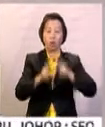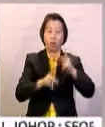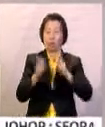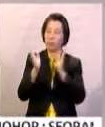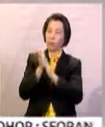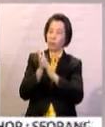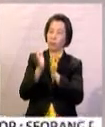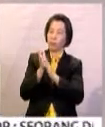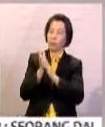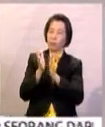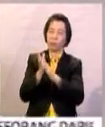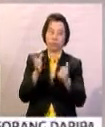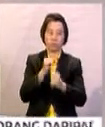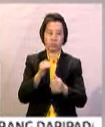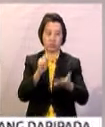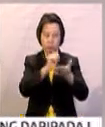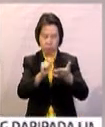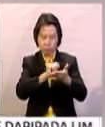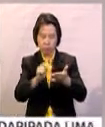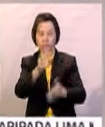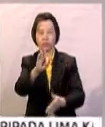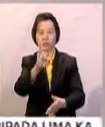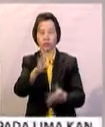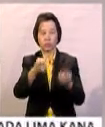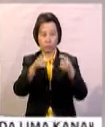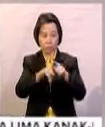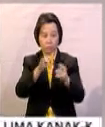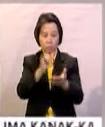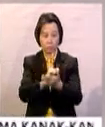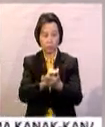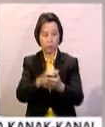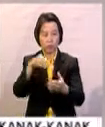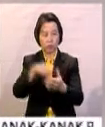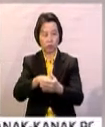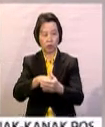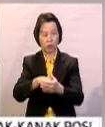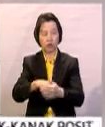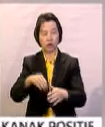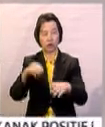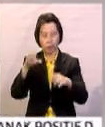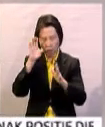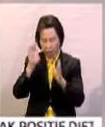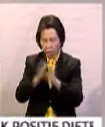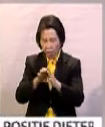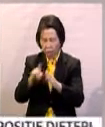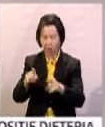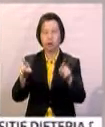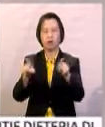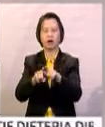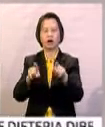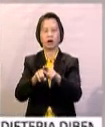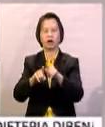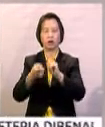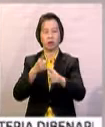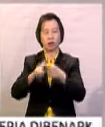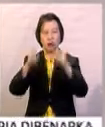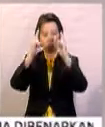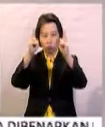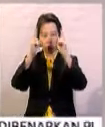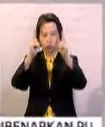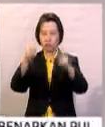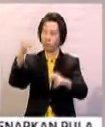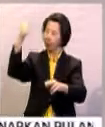lucu netizen, catatannya di Facebook mengenai kejadian itu. Dalam foto berkenaan juga, kelihatan rakan sekerjanya dikenali Ustaz